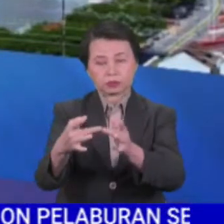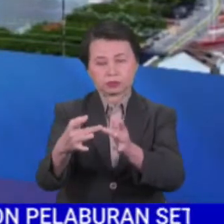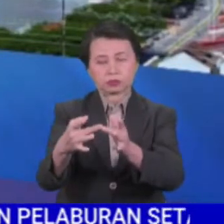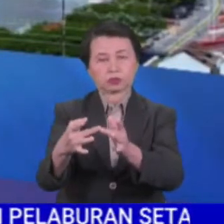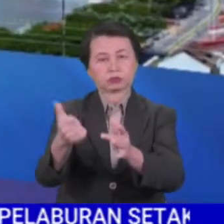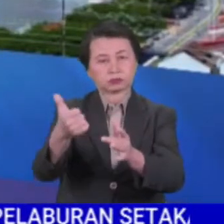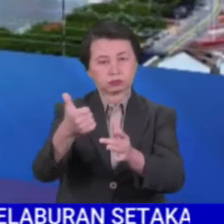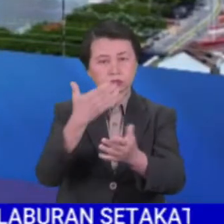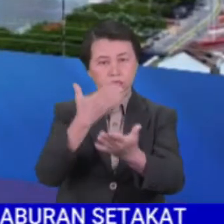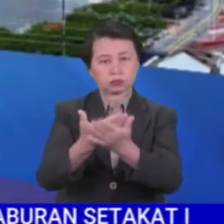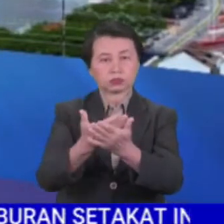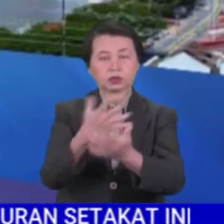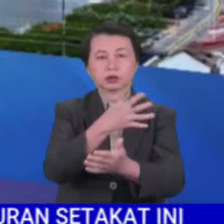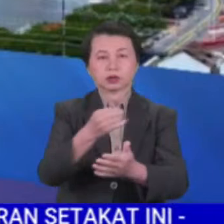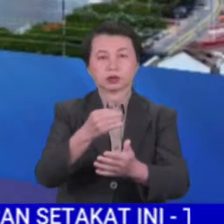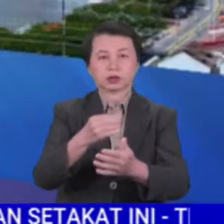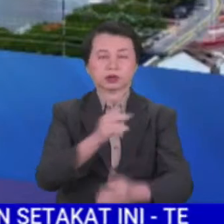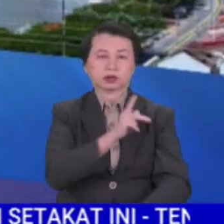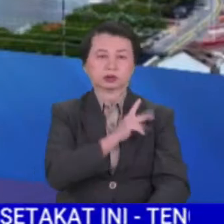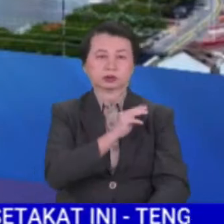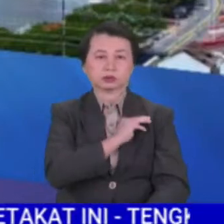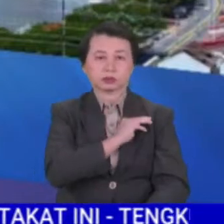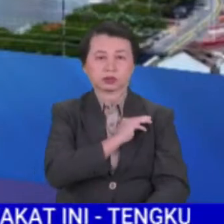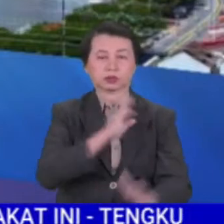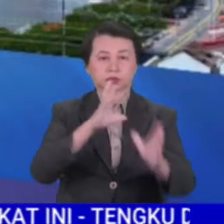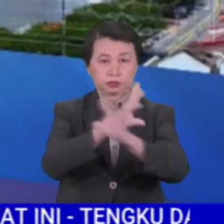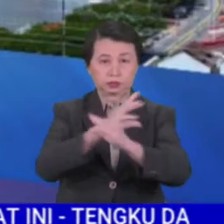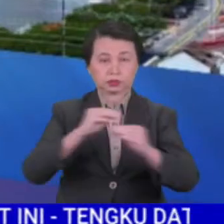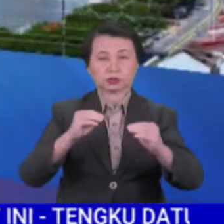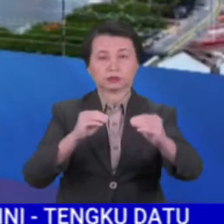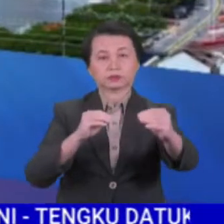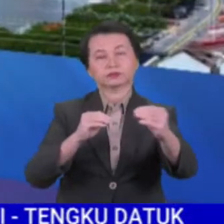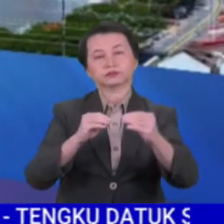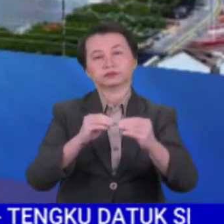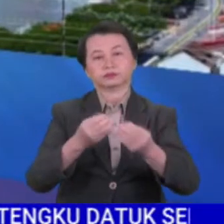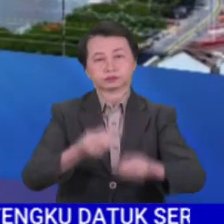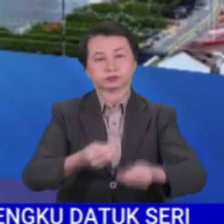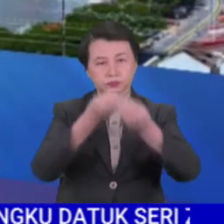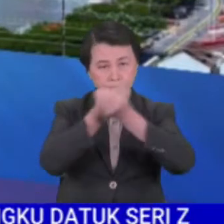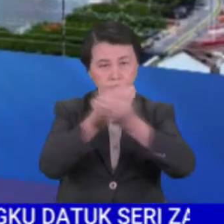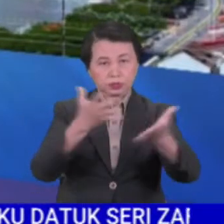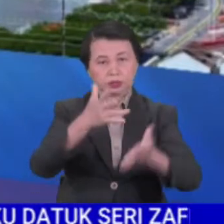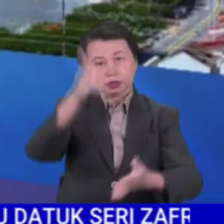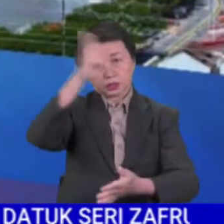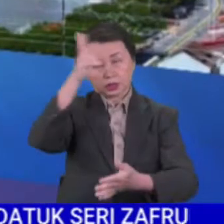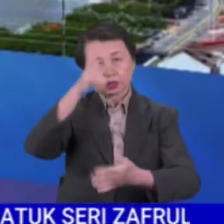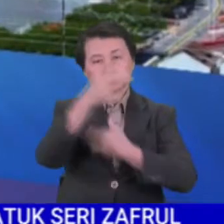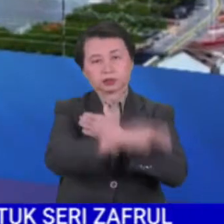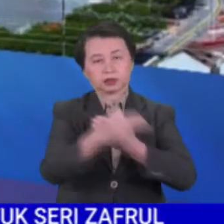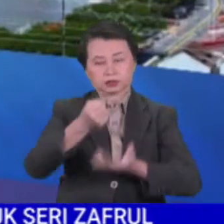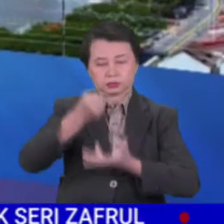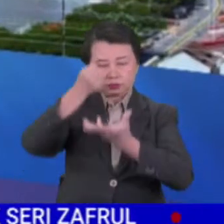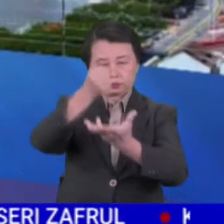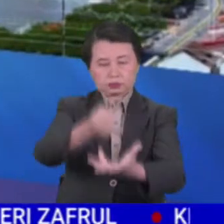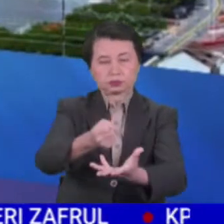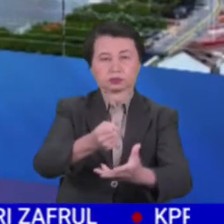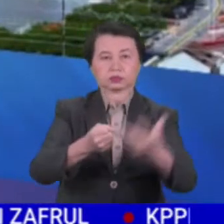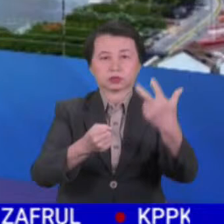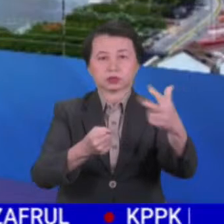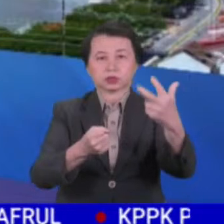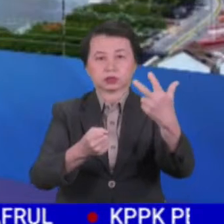berkelajuan tinggi. Justru Premier Sarawak Dato' Patinggi Tan Sri Abang Johari Tan Openg memberitahu kerajaan negeri memperuntukkan sejumlah